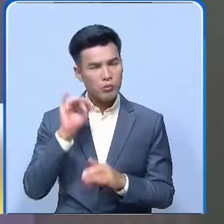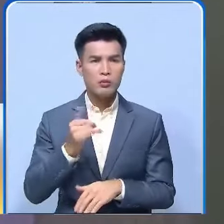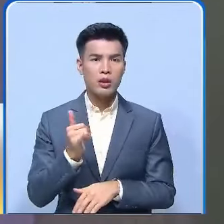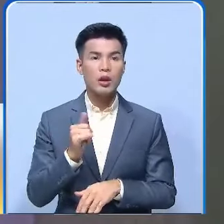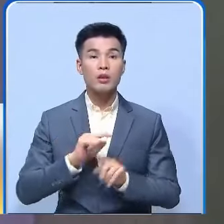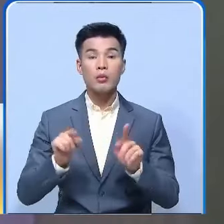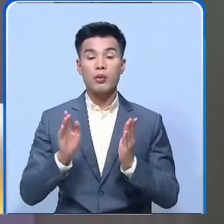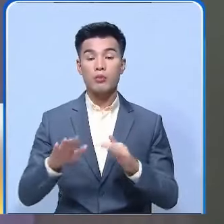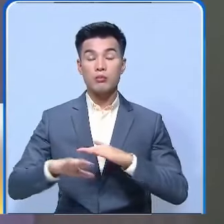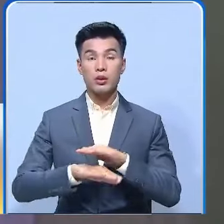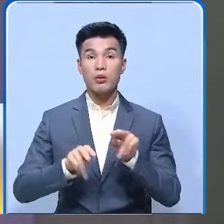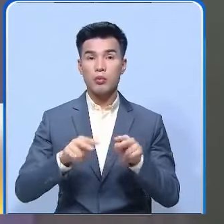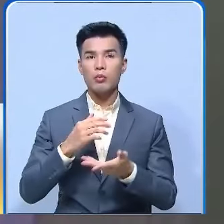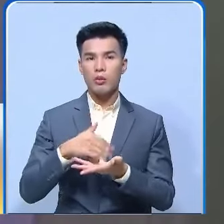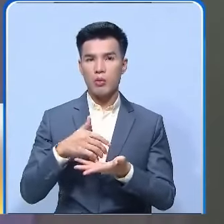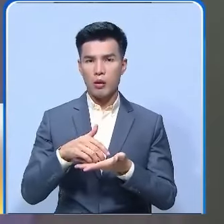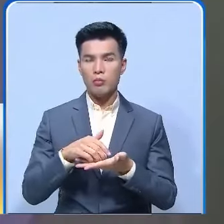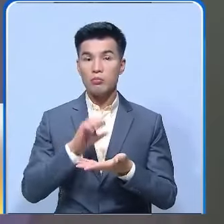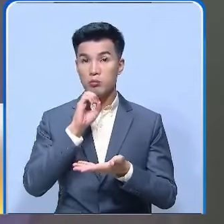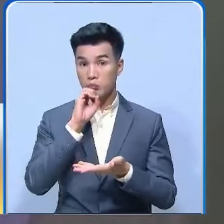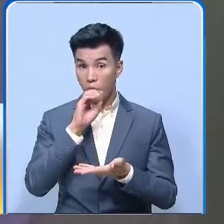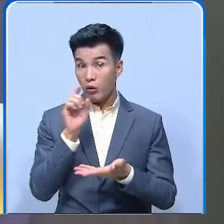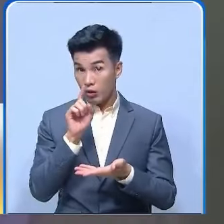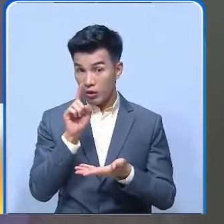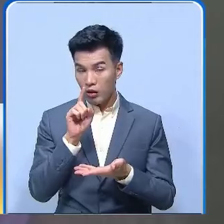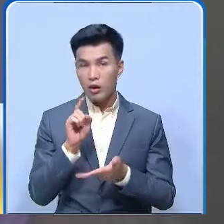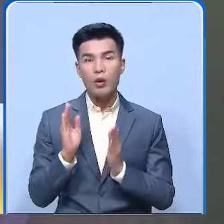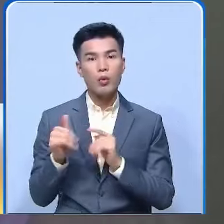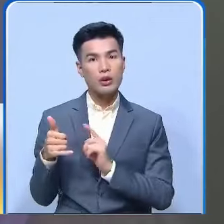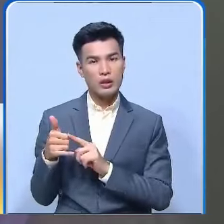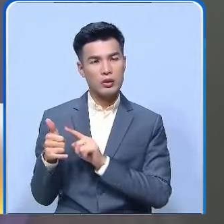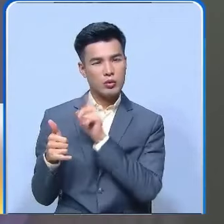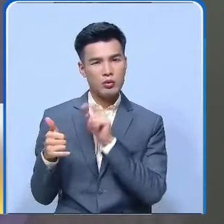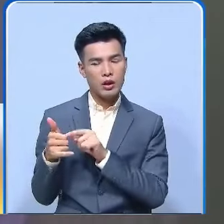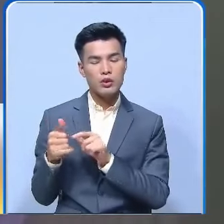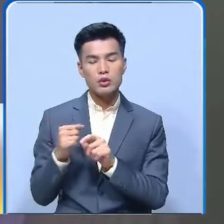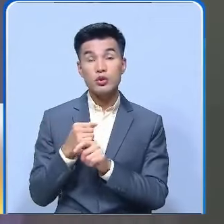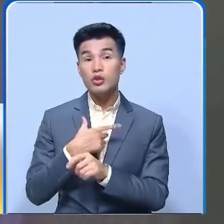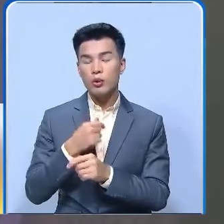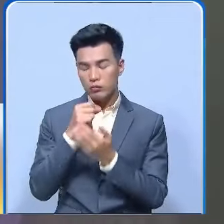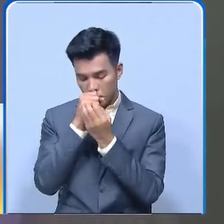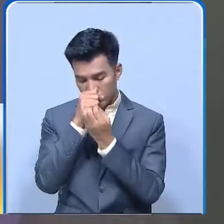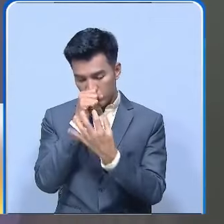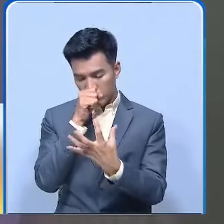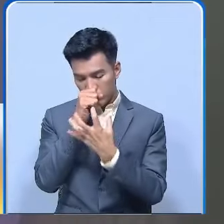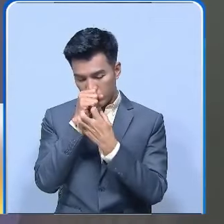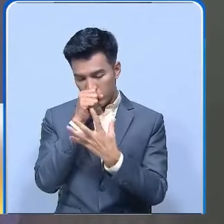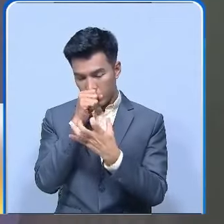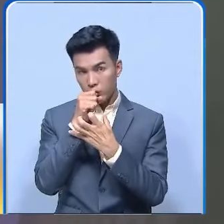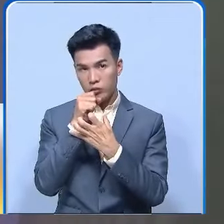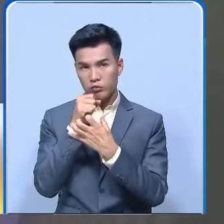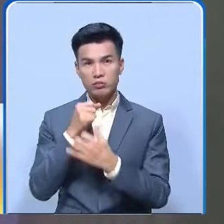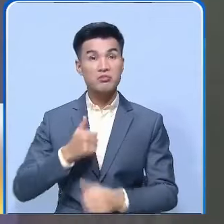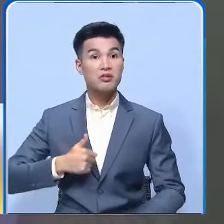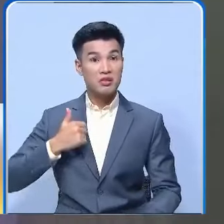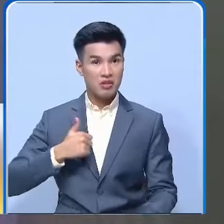พยานใกล้จุดเกิดเหตุให้ข้อมูลกับตำรวจแบบนี้ค่ะคุณผู้ชมผู้ต้องสงสัยรายนี้มักจะดมกาวเป็นประจำนะคะอีกทั้งยังเป็นขาใหญ่